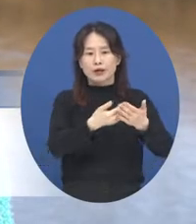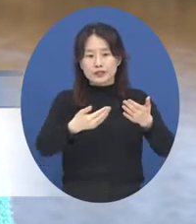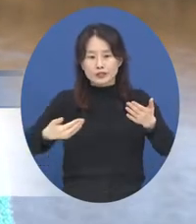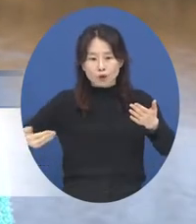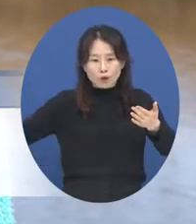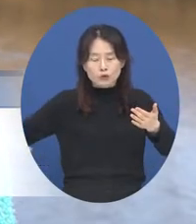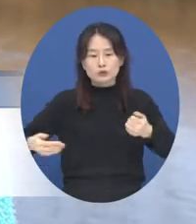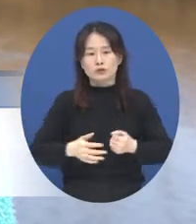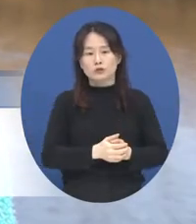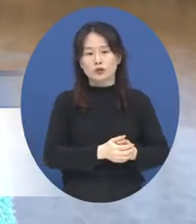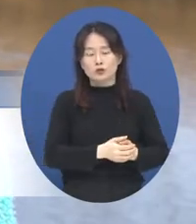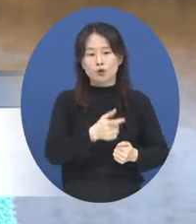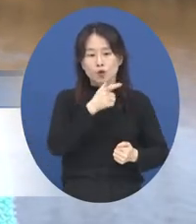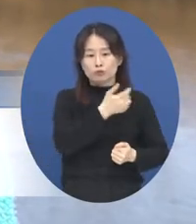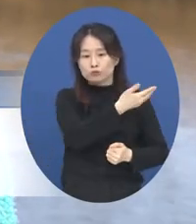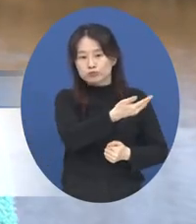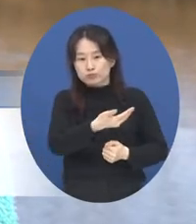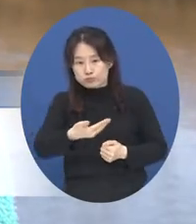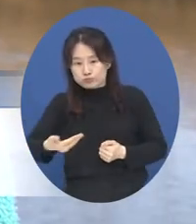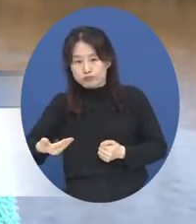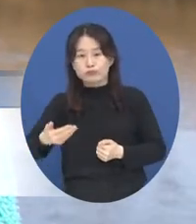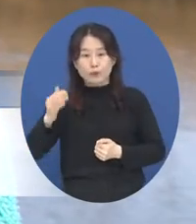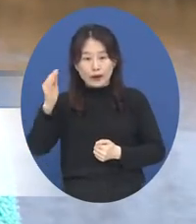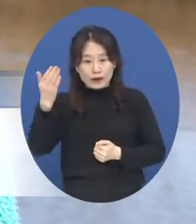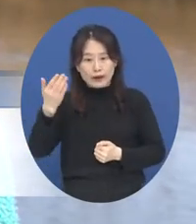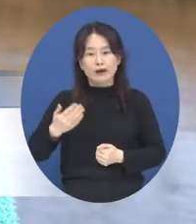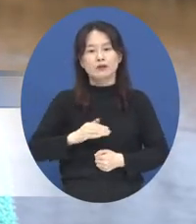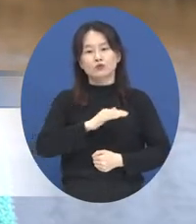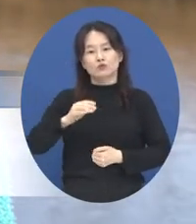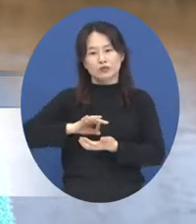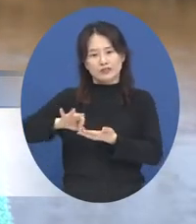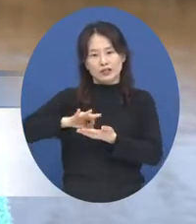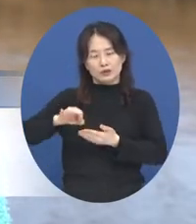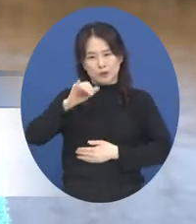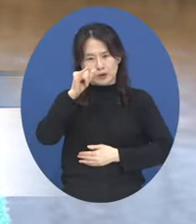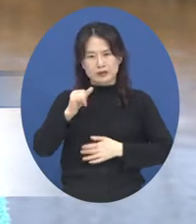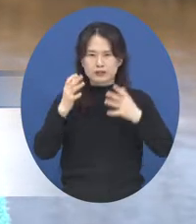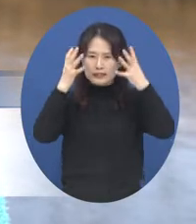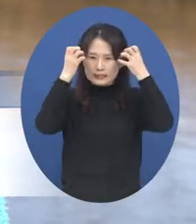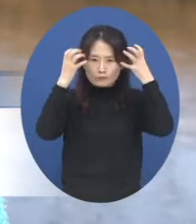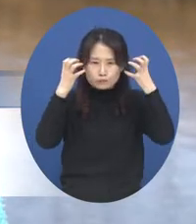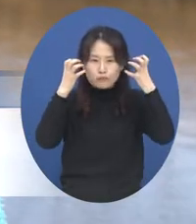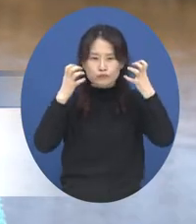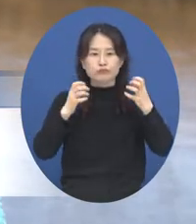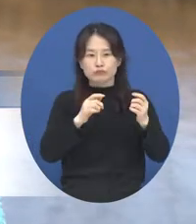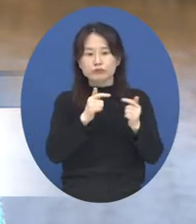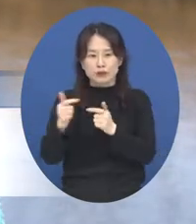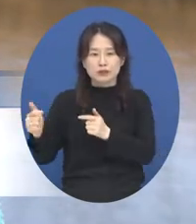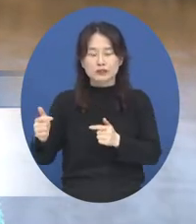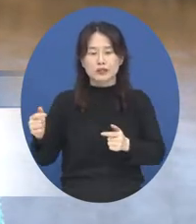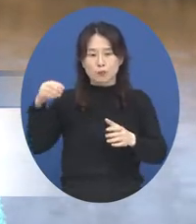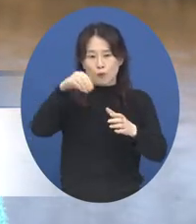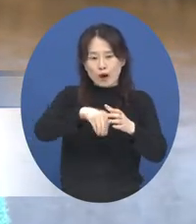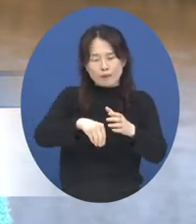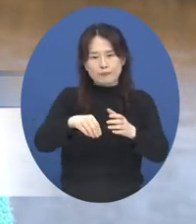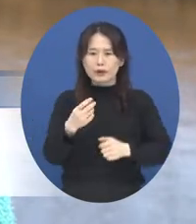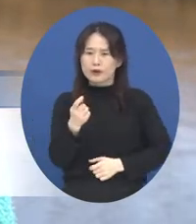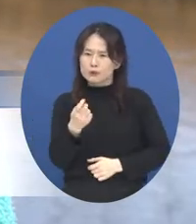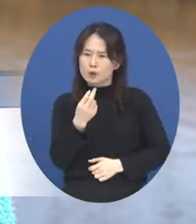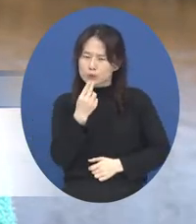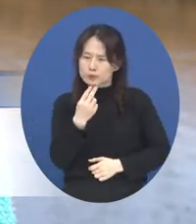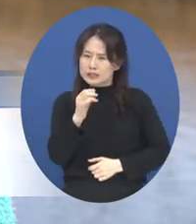하천수에 하수가 유입이 됨으로써 저희가 사용하고 있는 샴푸나 그러한 부분에 있어서